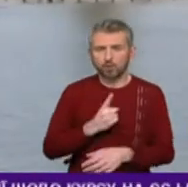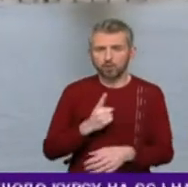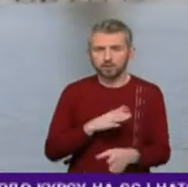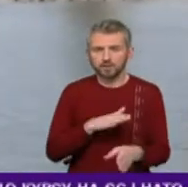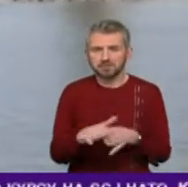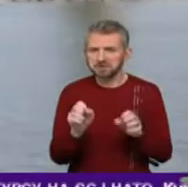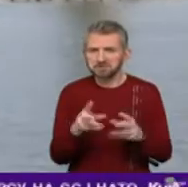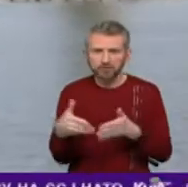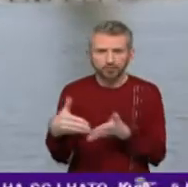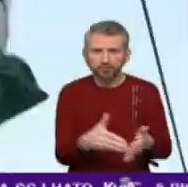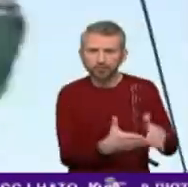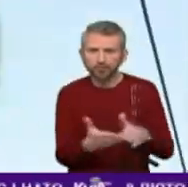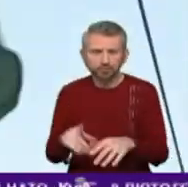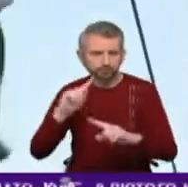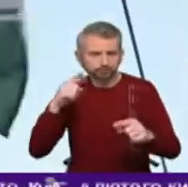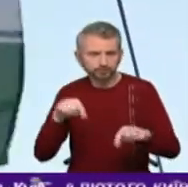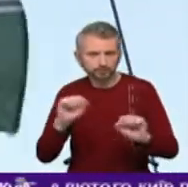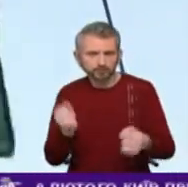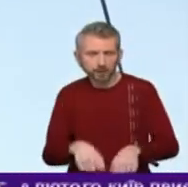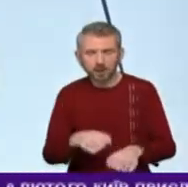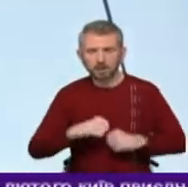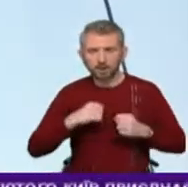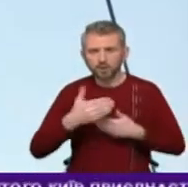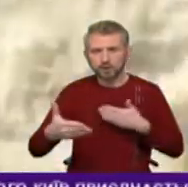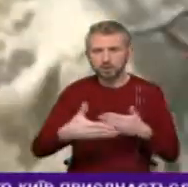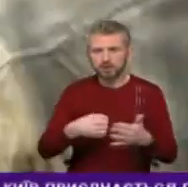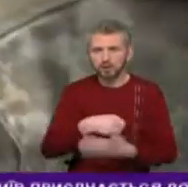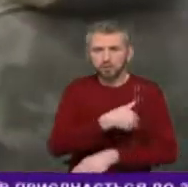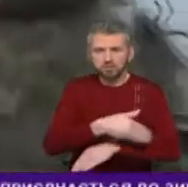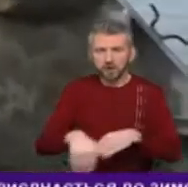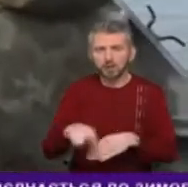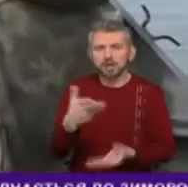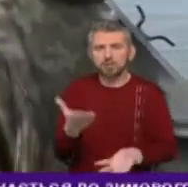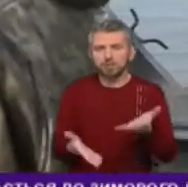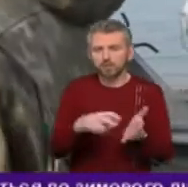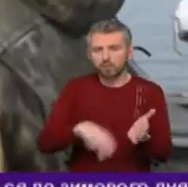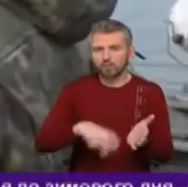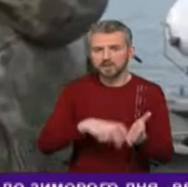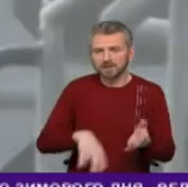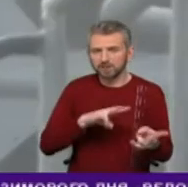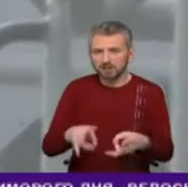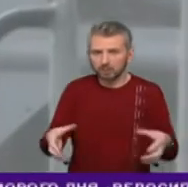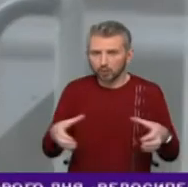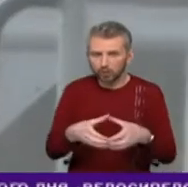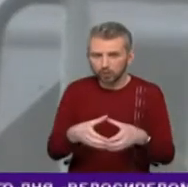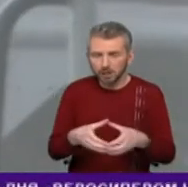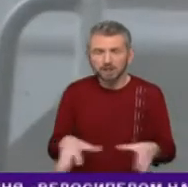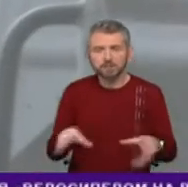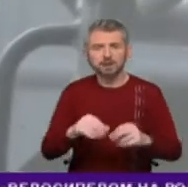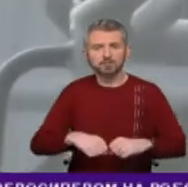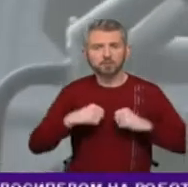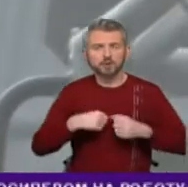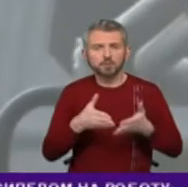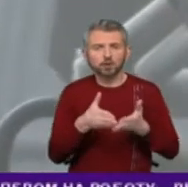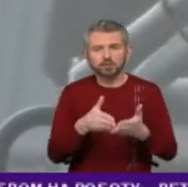небезпечні маневри на великій швидкості і намагалося наблизитися до берега для ймовірної висадки диверсійної групи. Спільними зусиллями